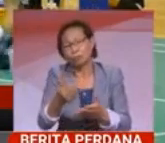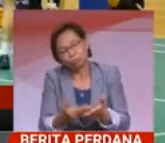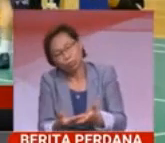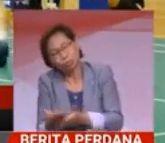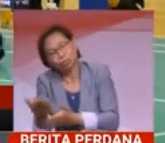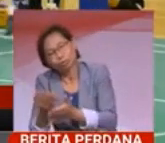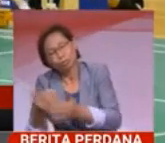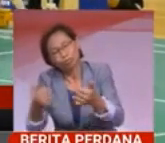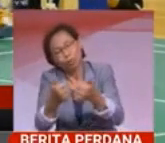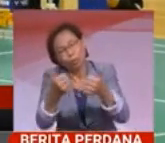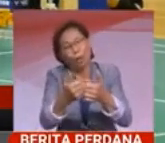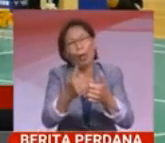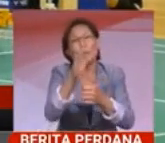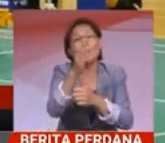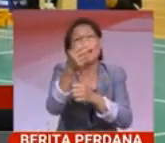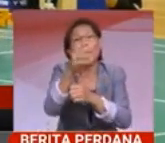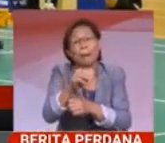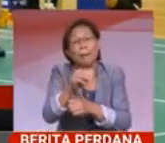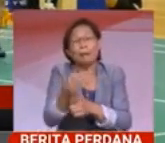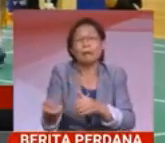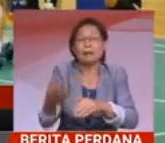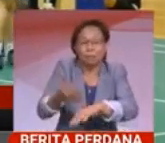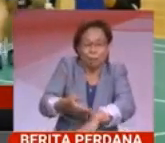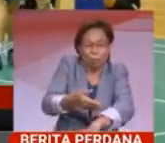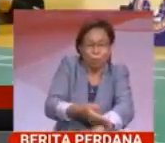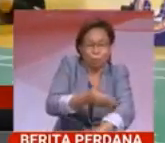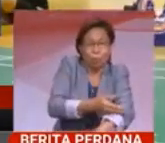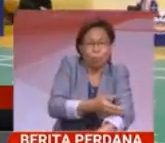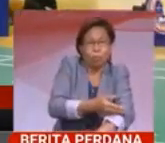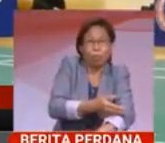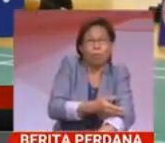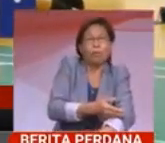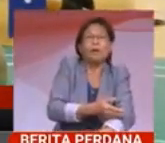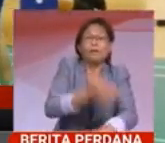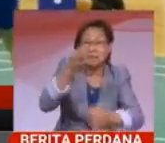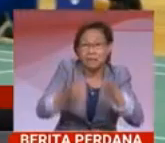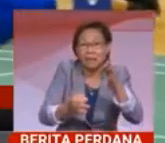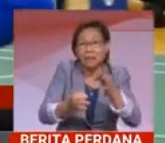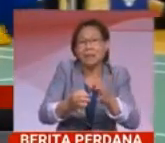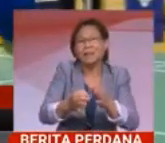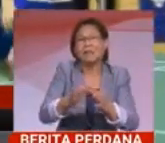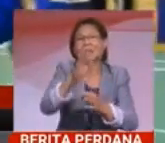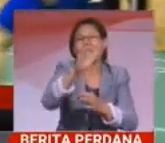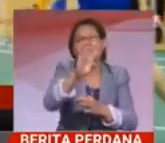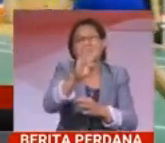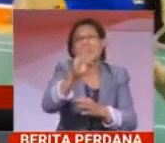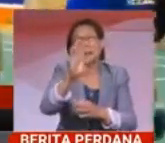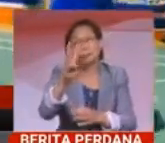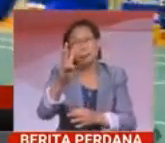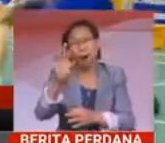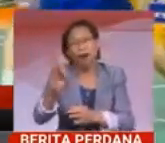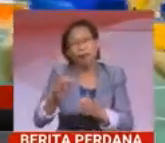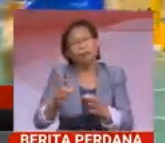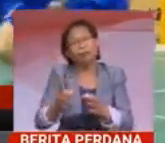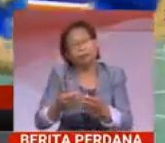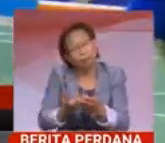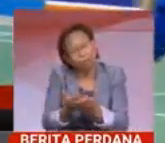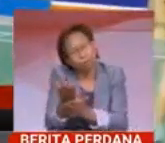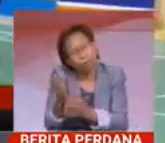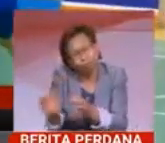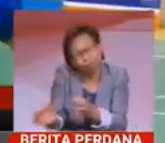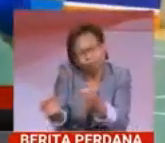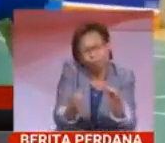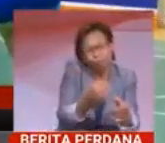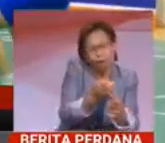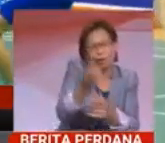meneruskan kejohanan dalaman biem dengan penambah baikan jika persekutuan badminton dunia beda biev terus menangguhkan atau